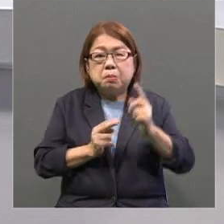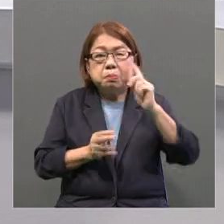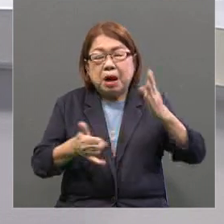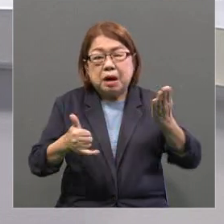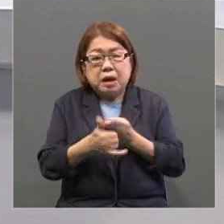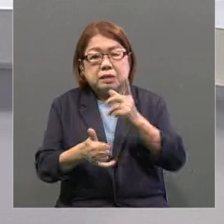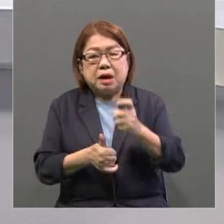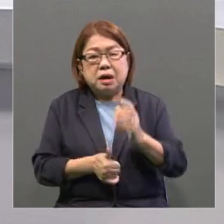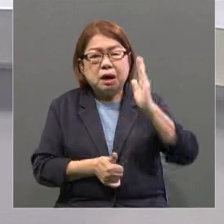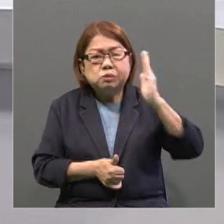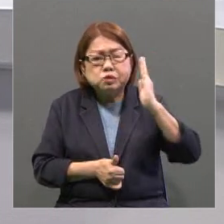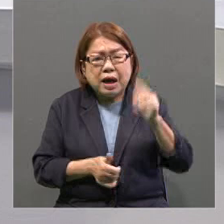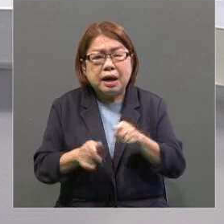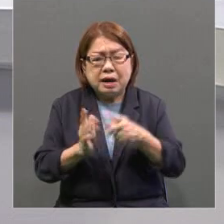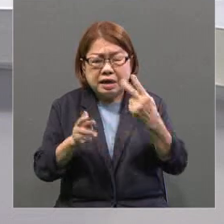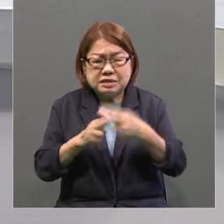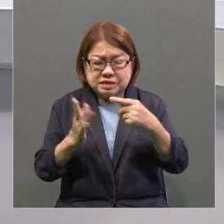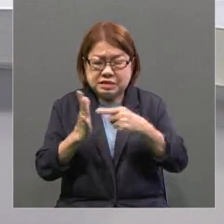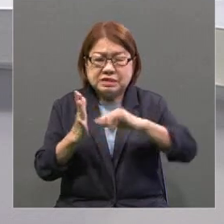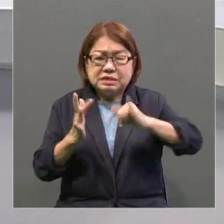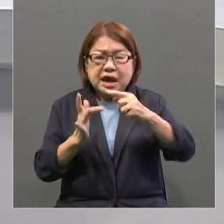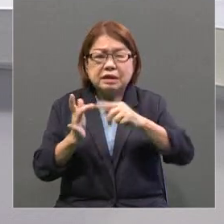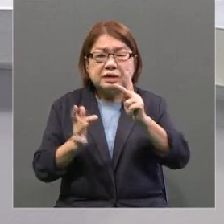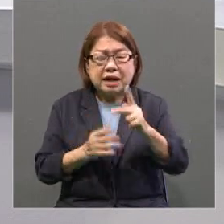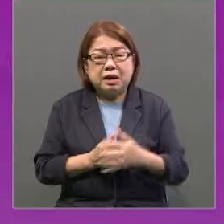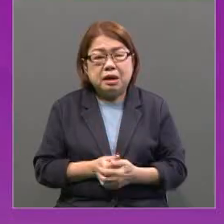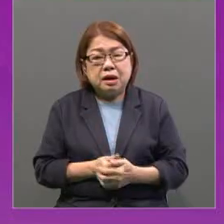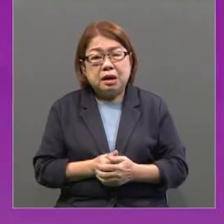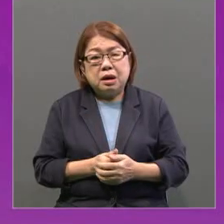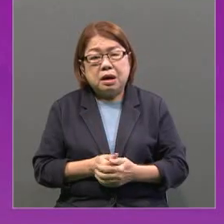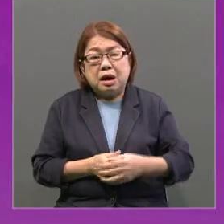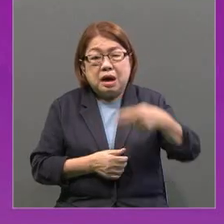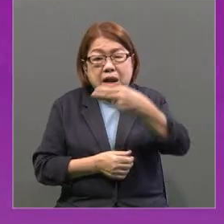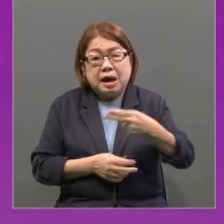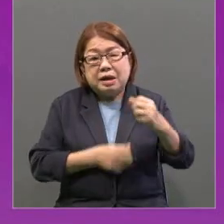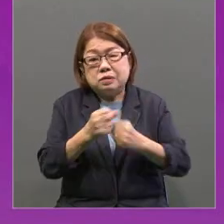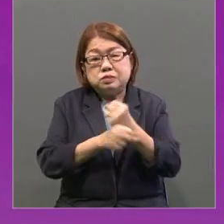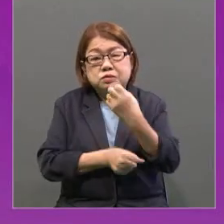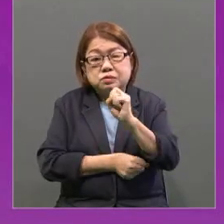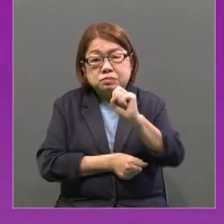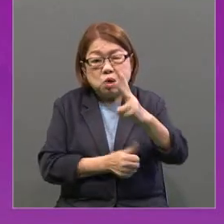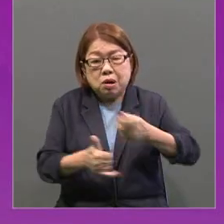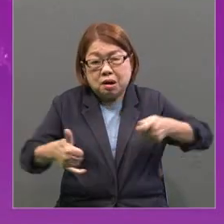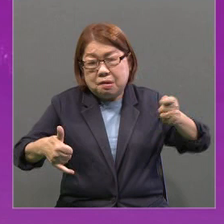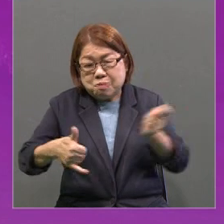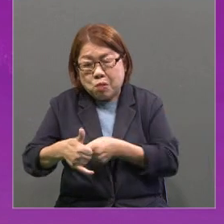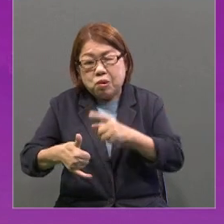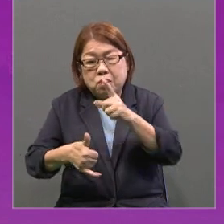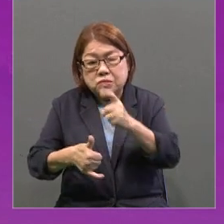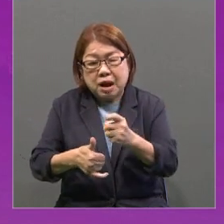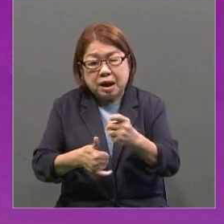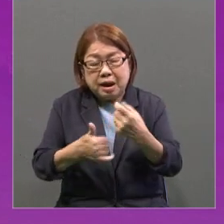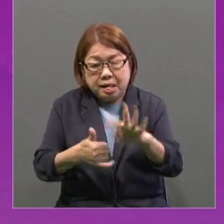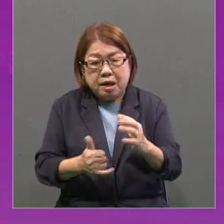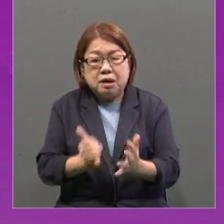แจ็คที่ไปฆ่าเด็กหญิงวัยอายุ 12ปีแล้วก็ยัดถังน้ำแข็งบกปูนก็มีรายงาน